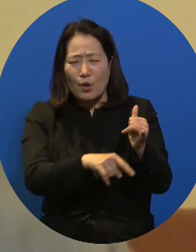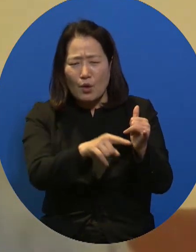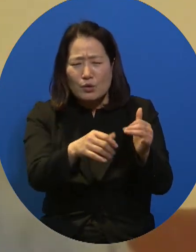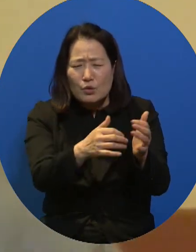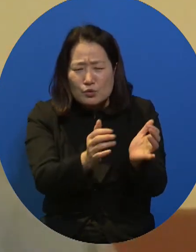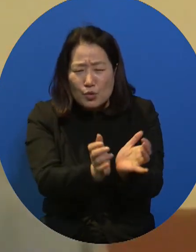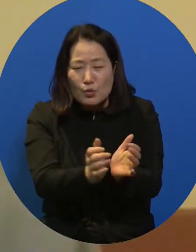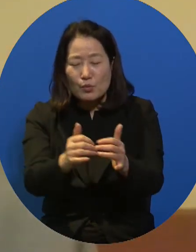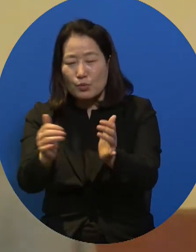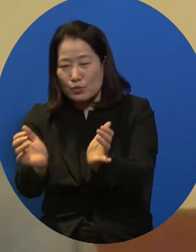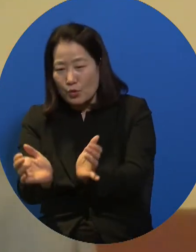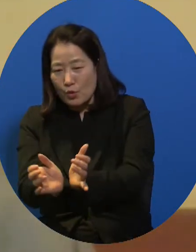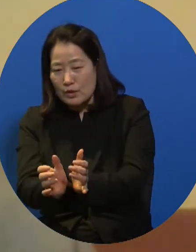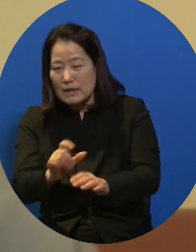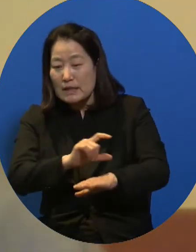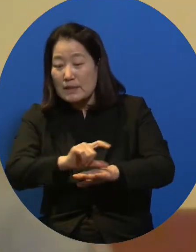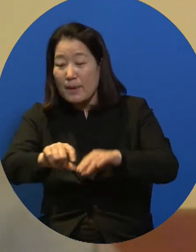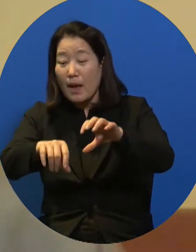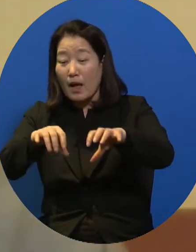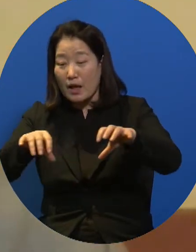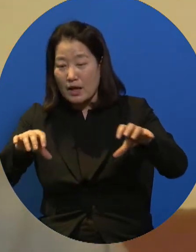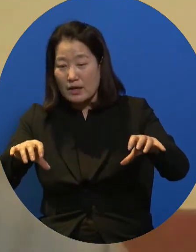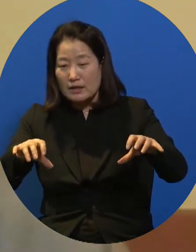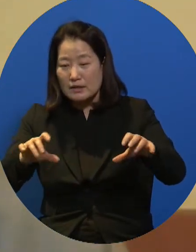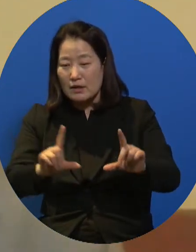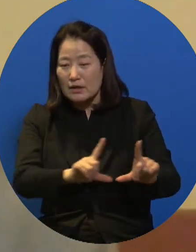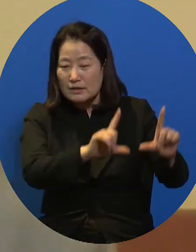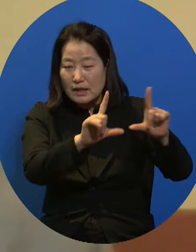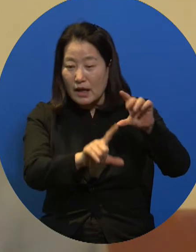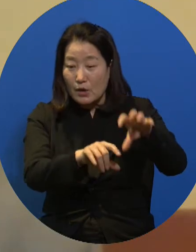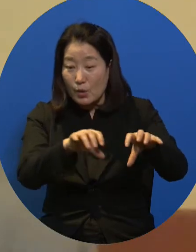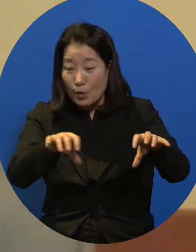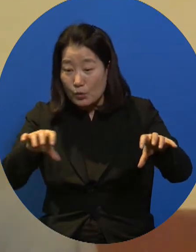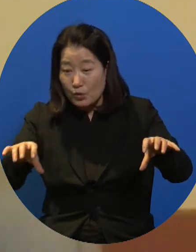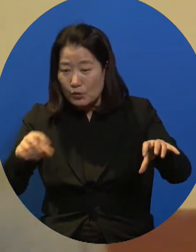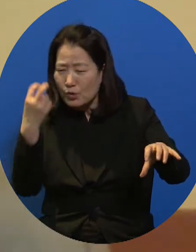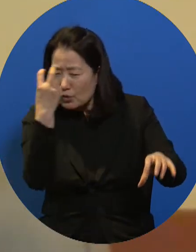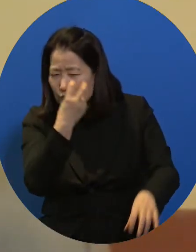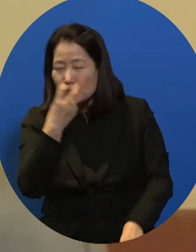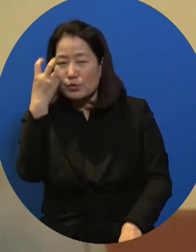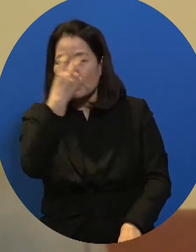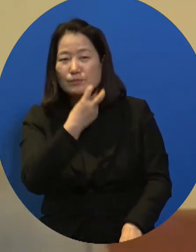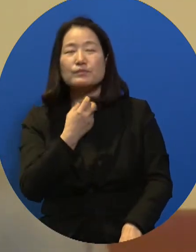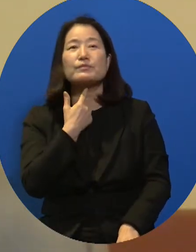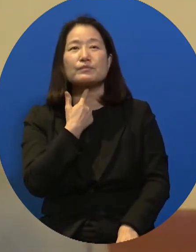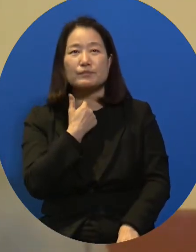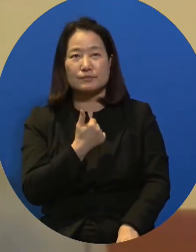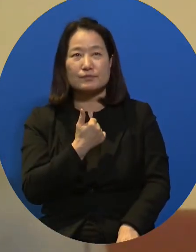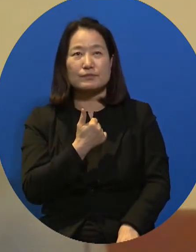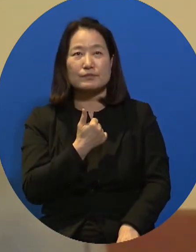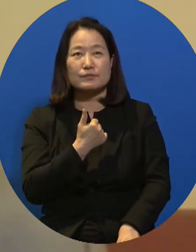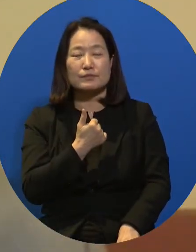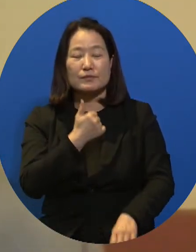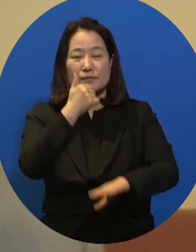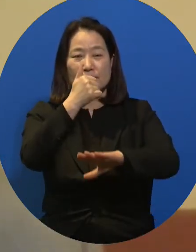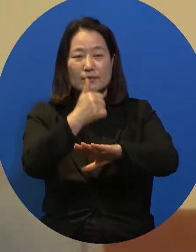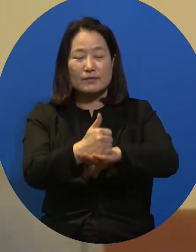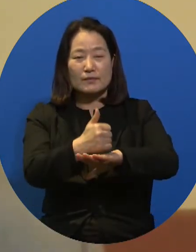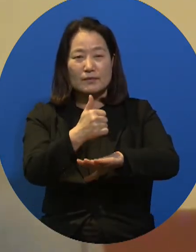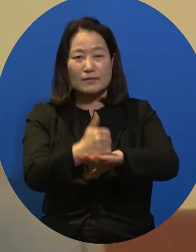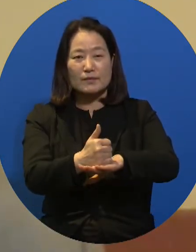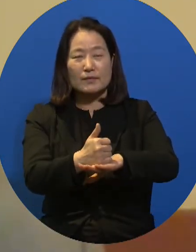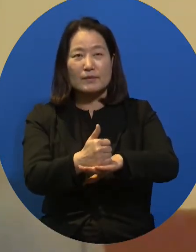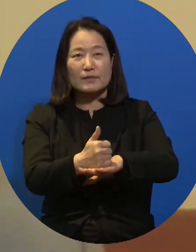있는 장애인 집중 주거 시설 등등도 살펴보게 되었습니다. 그리고 이러한 조사 결과